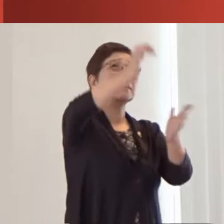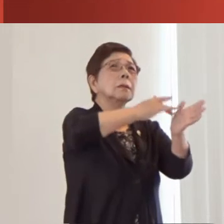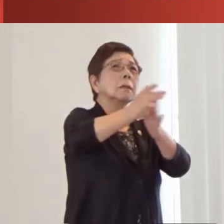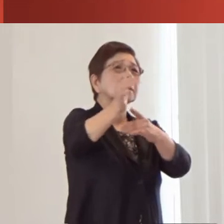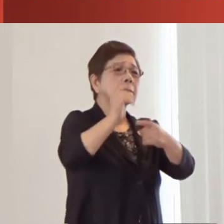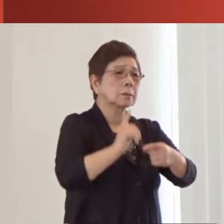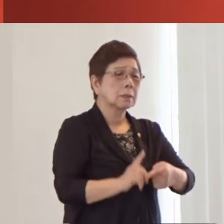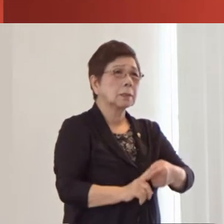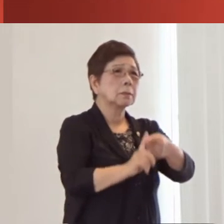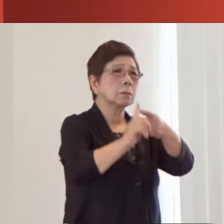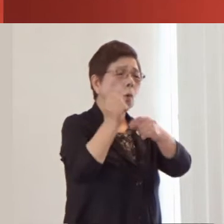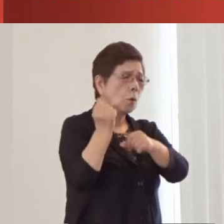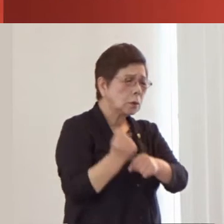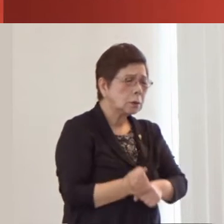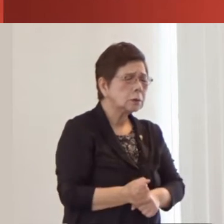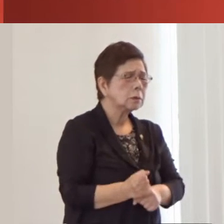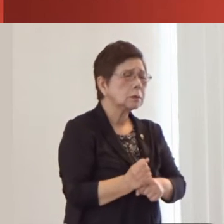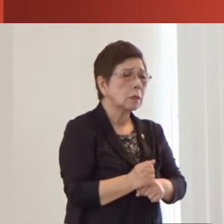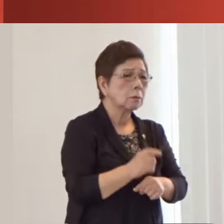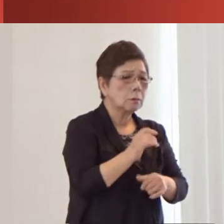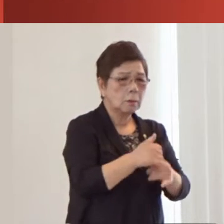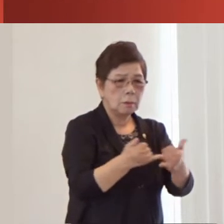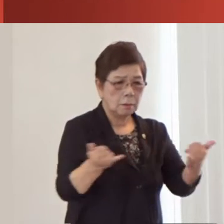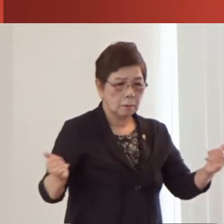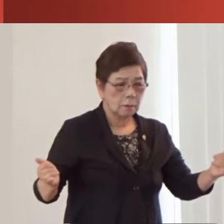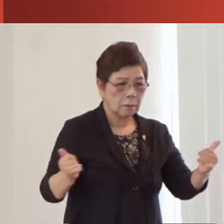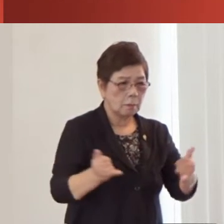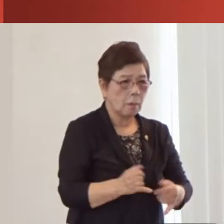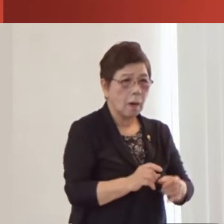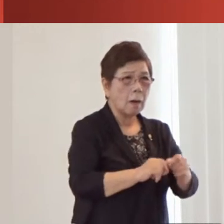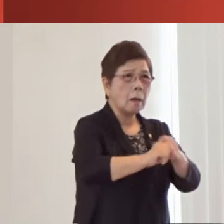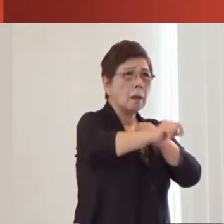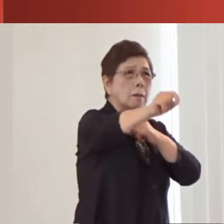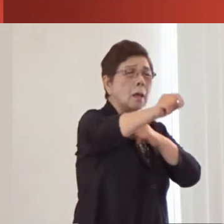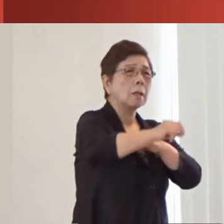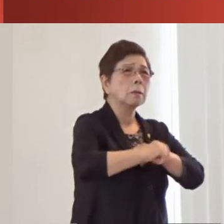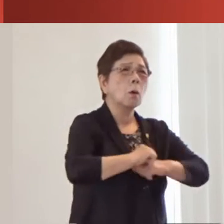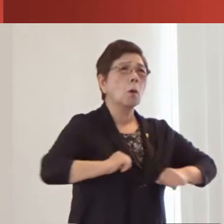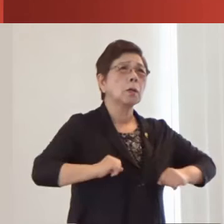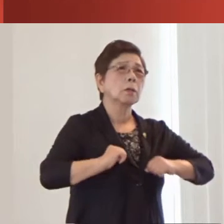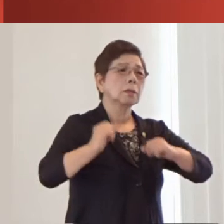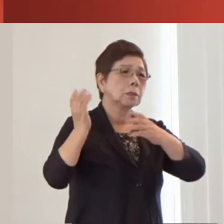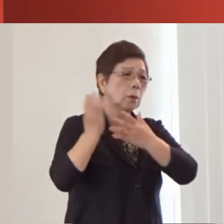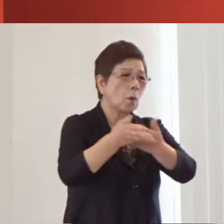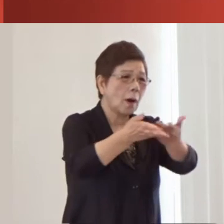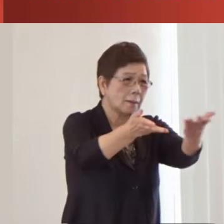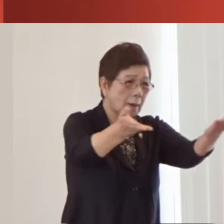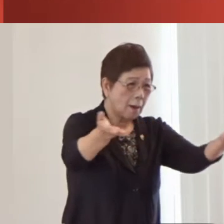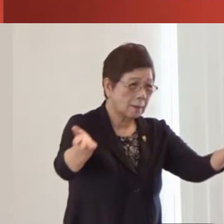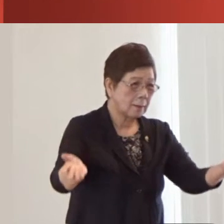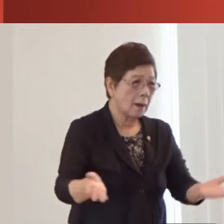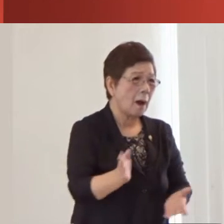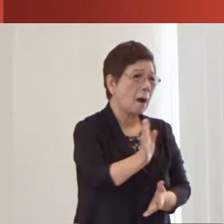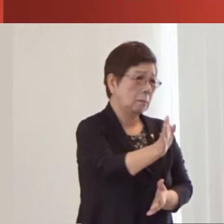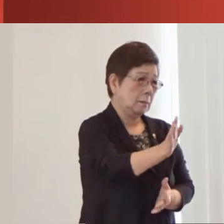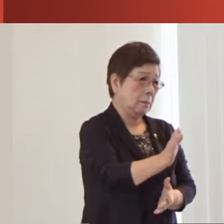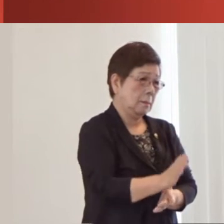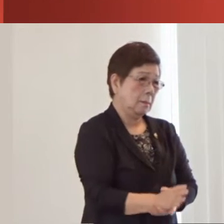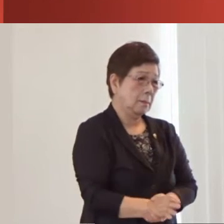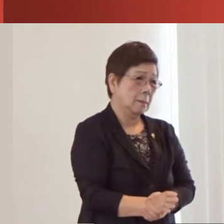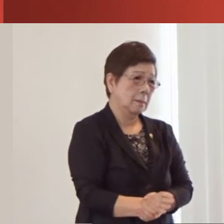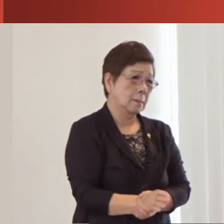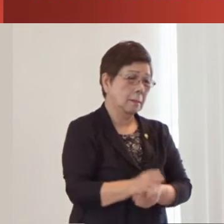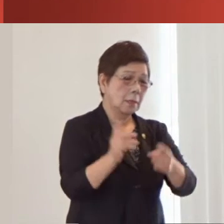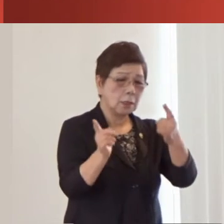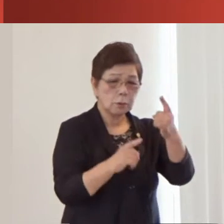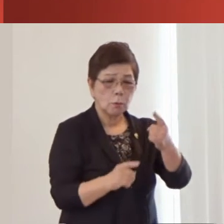じた人には永遠の命が与えられるんです。神はその一人子をお与えになったほどによう愛された、一人子を信じる